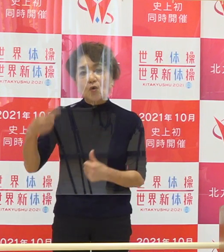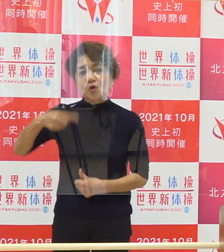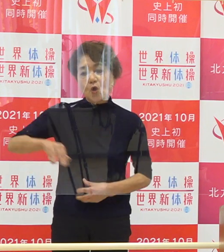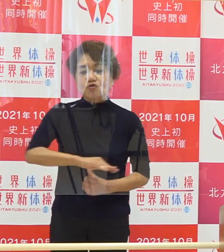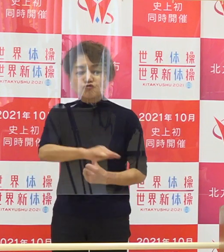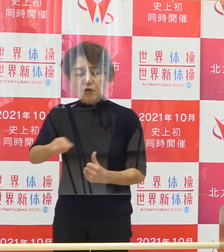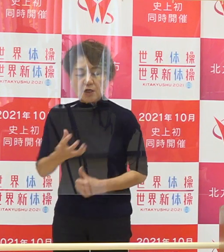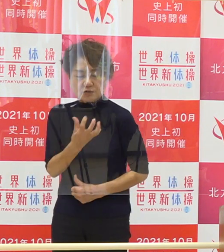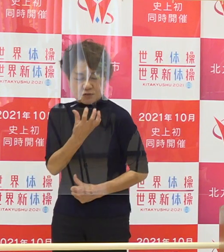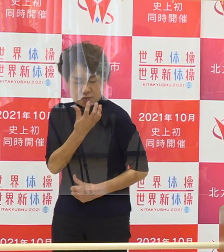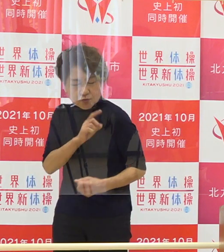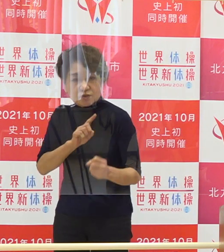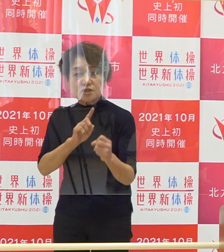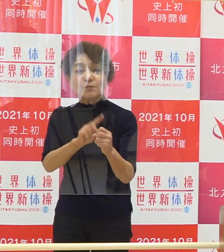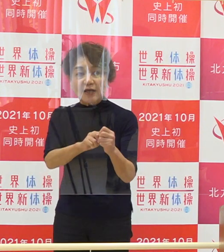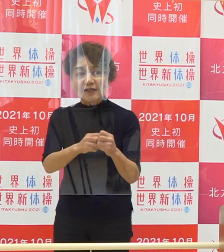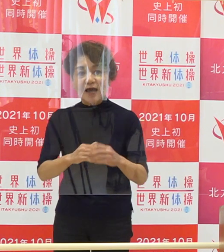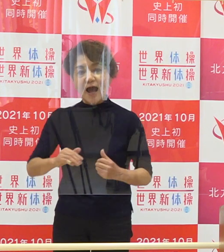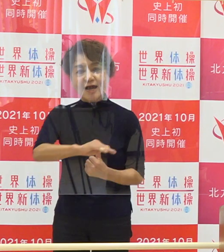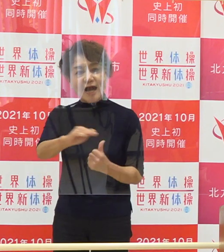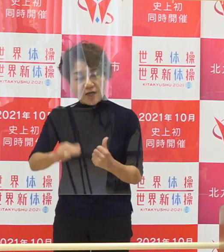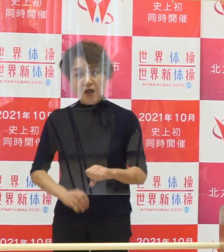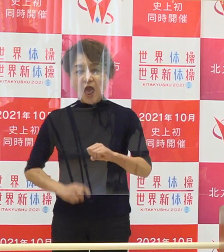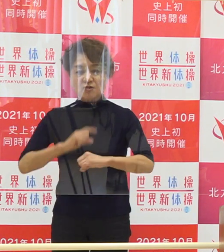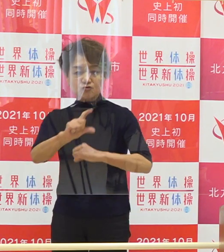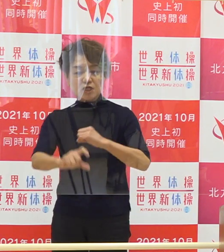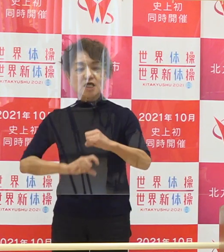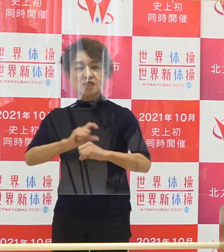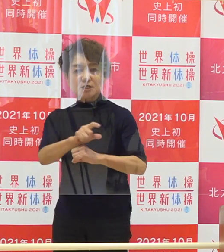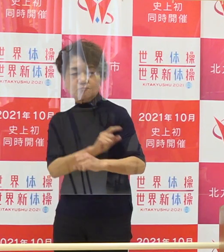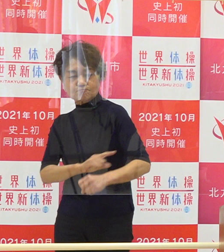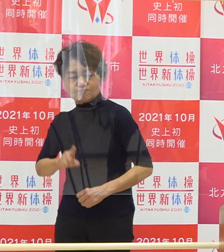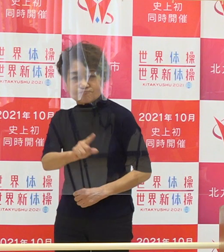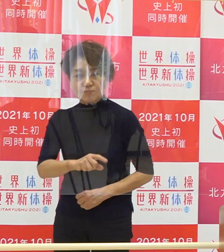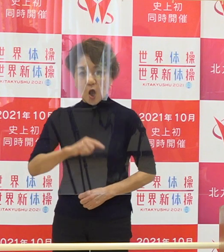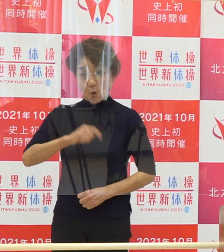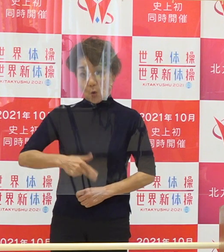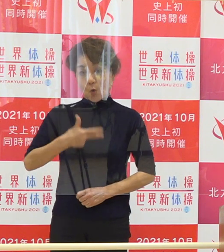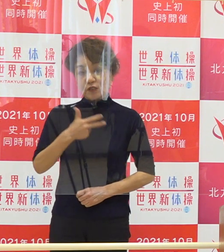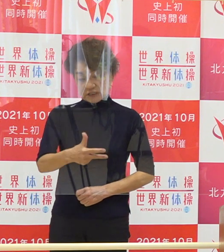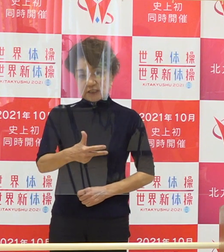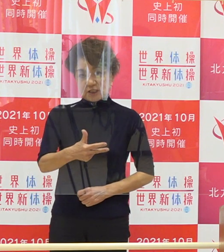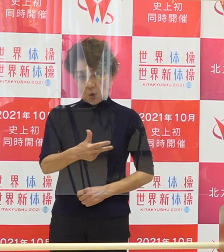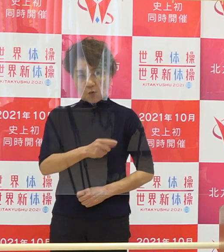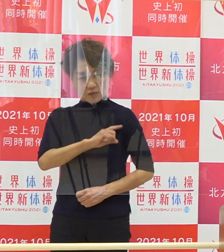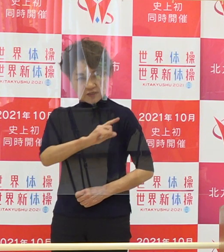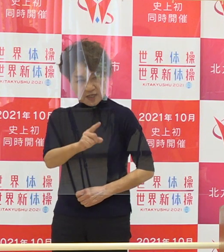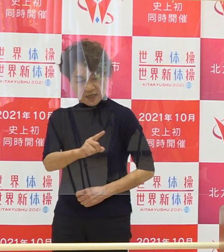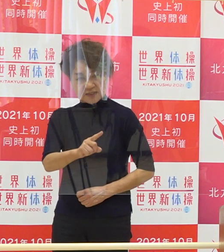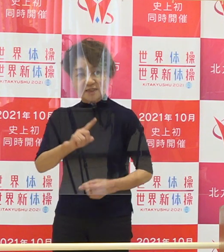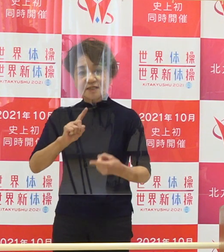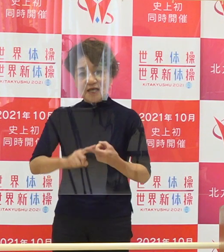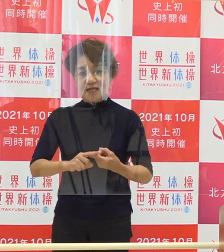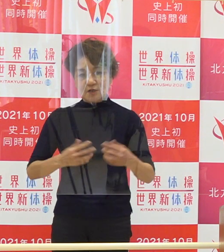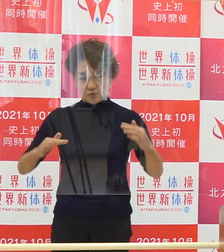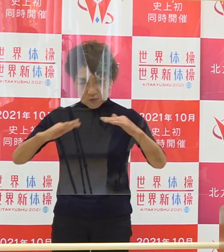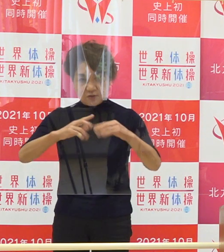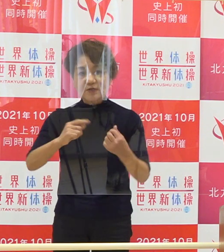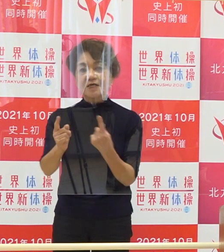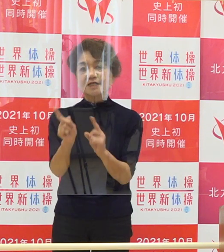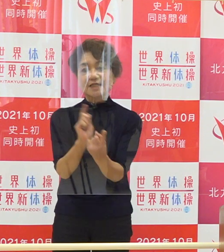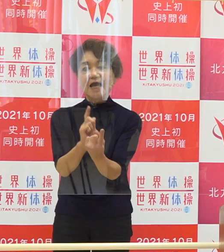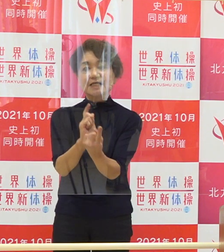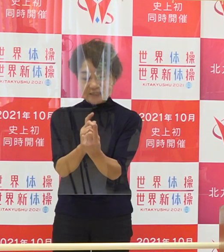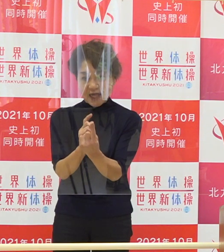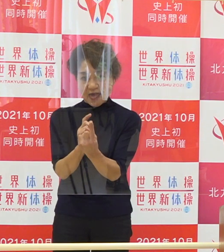けた取り組みなど、SDGs のトップランナーを目指しております本市の先進的な取り組みについて、投資家や市